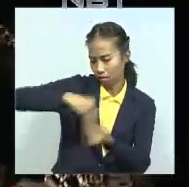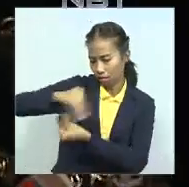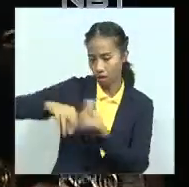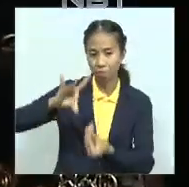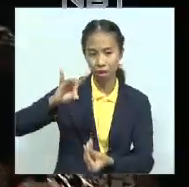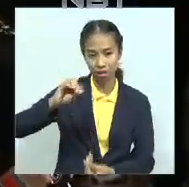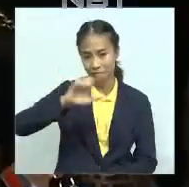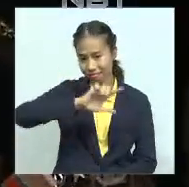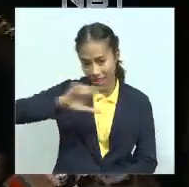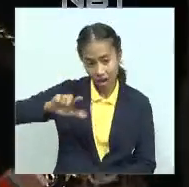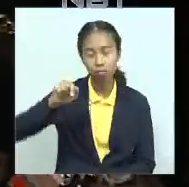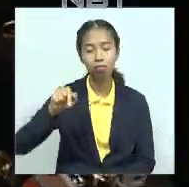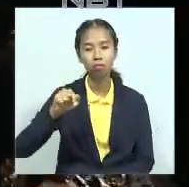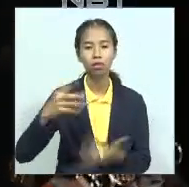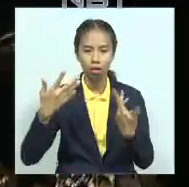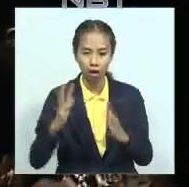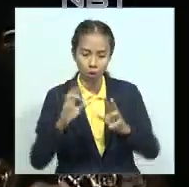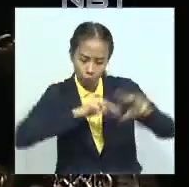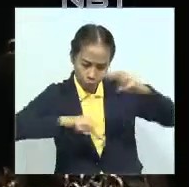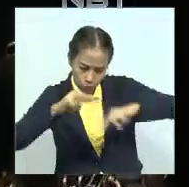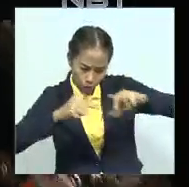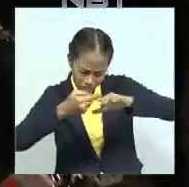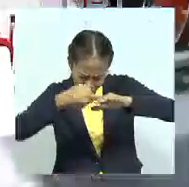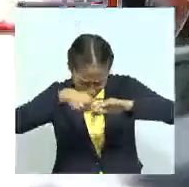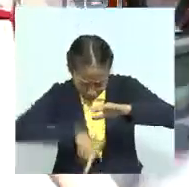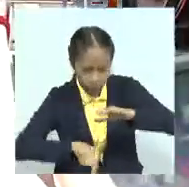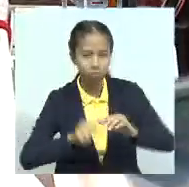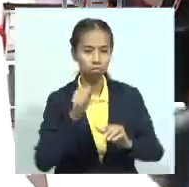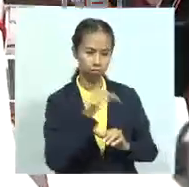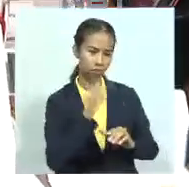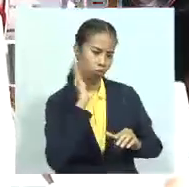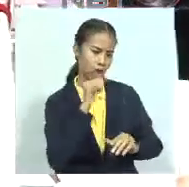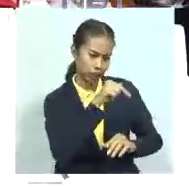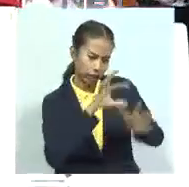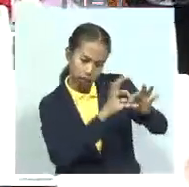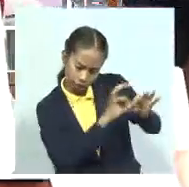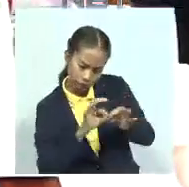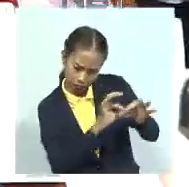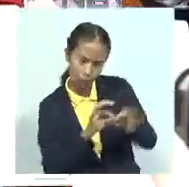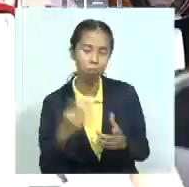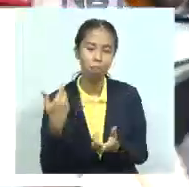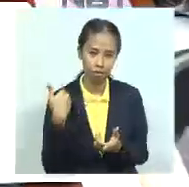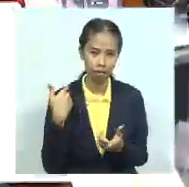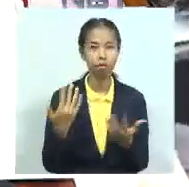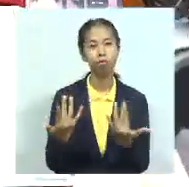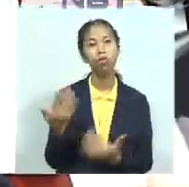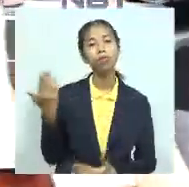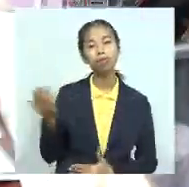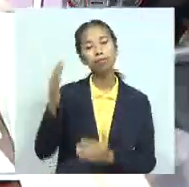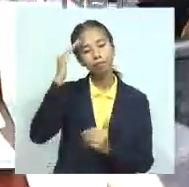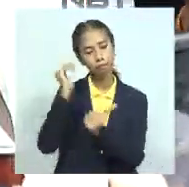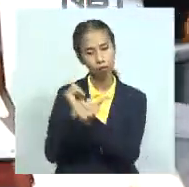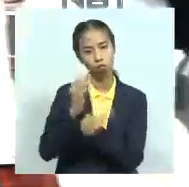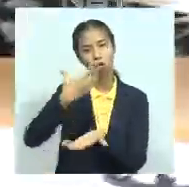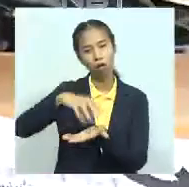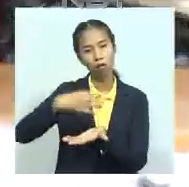าทต่อเดือนและเมื่อตรวจสอบลึกลงไปก็พบว่านายจตุรงค์มีส่วนเกี่ยวข้องด้วยฟังการชี้แจงประเด็นนี้เพิ่มเติมจากร